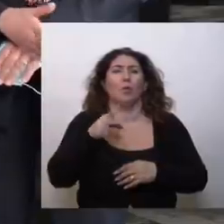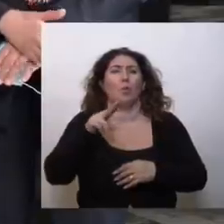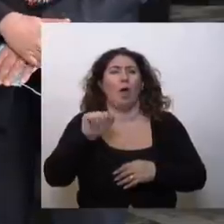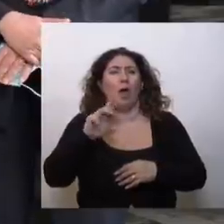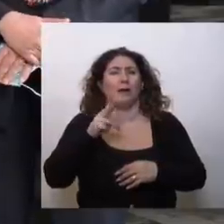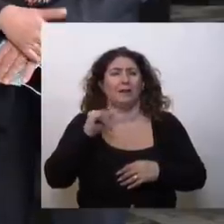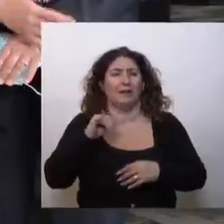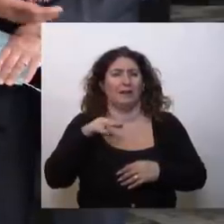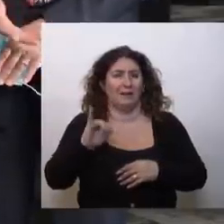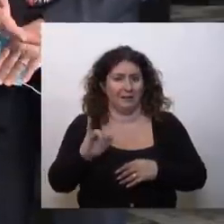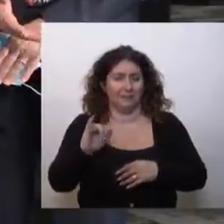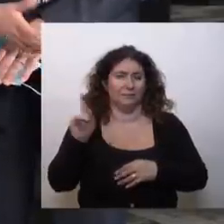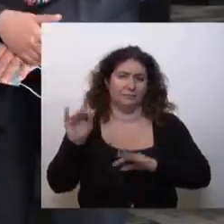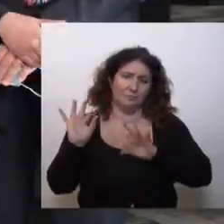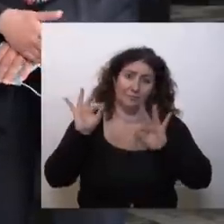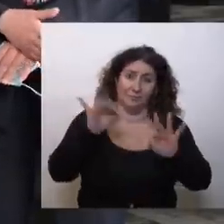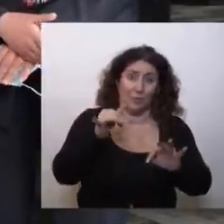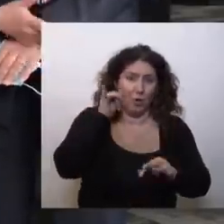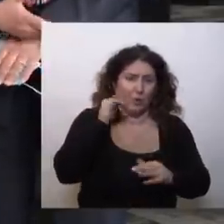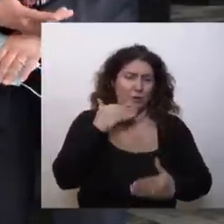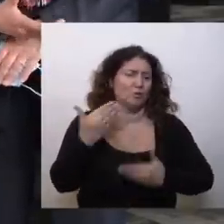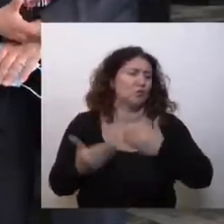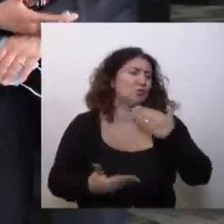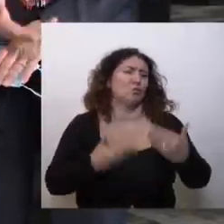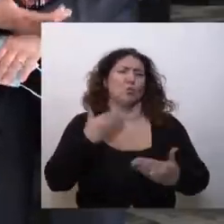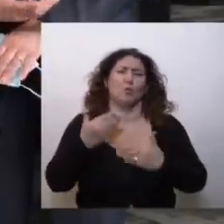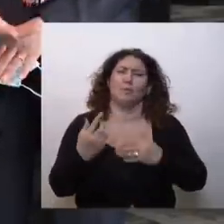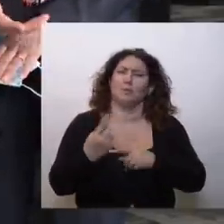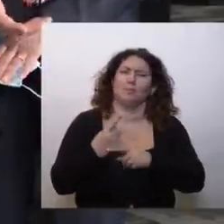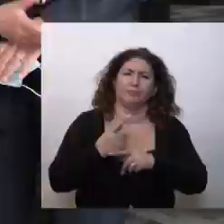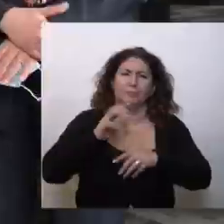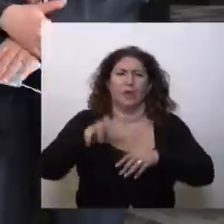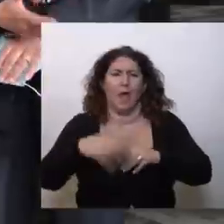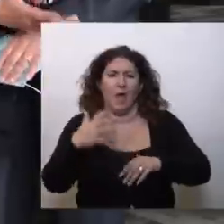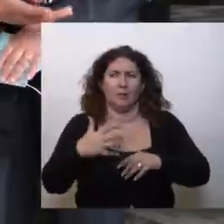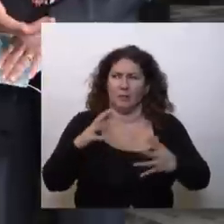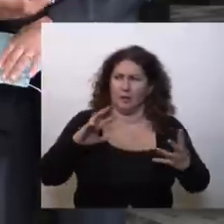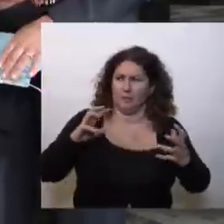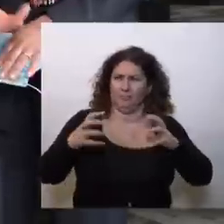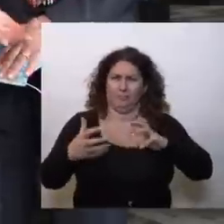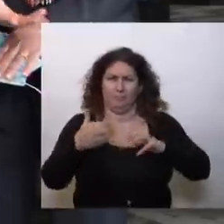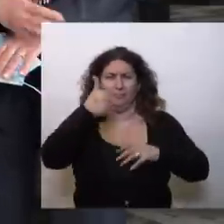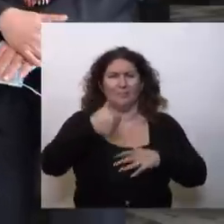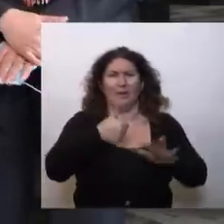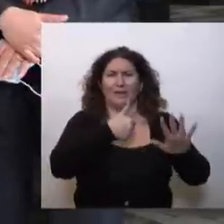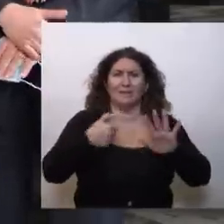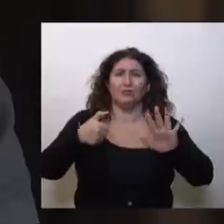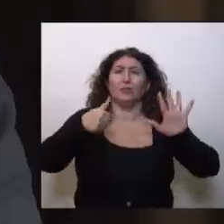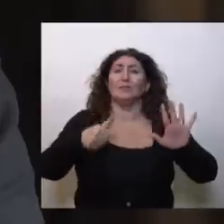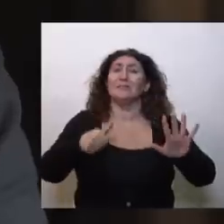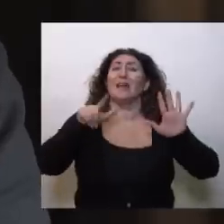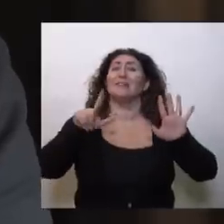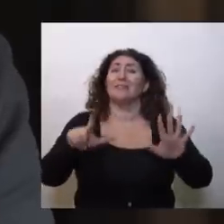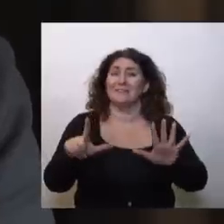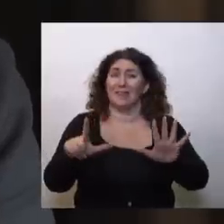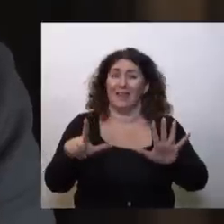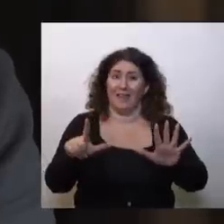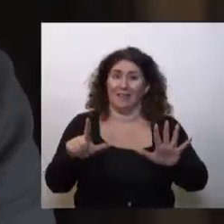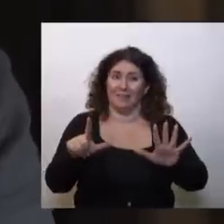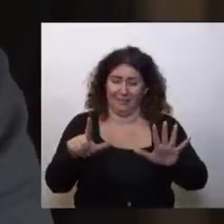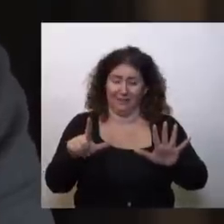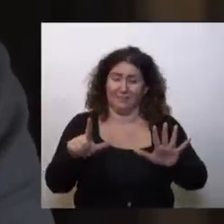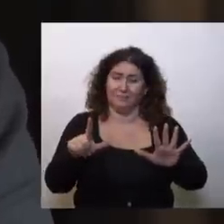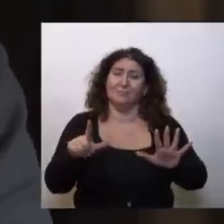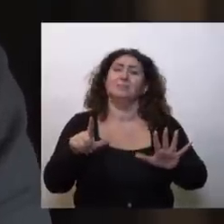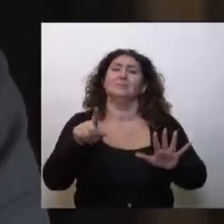e subentrato in un cantiere molto complicato. Nel 1667 viene